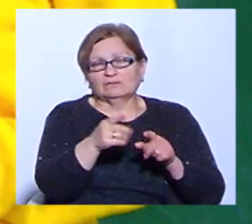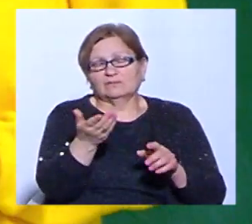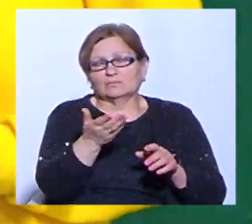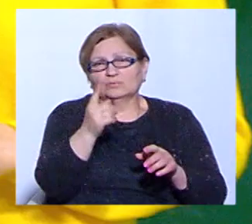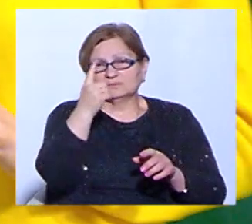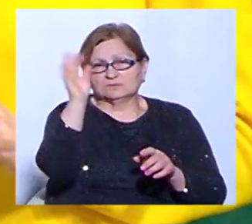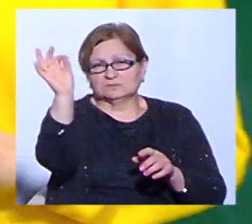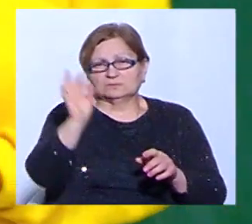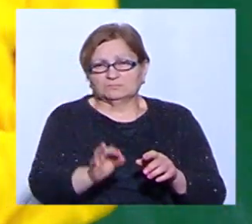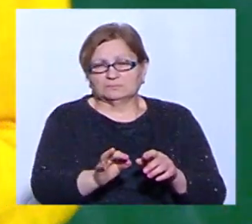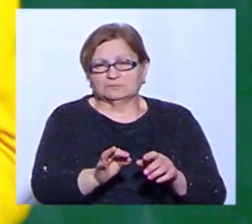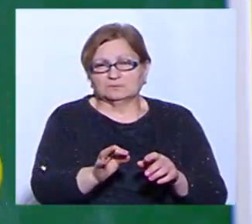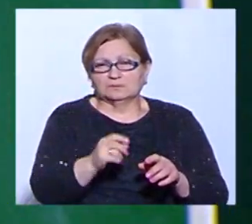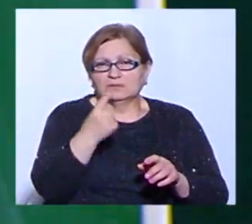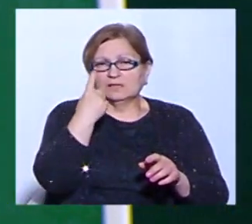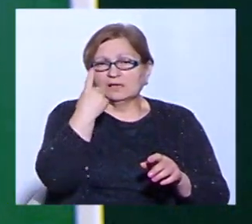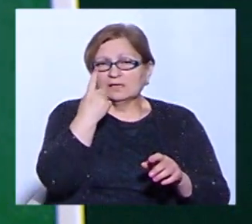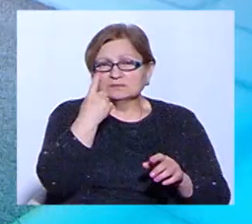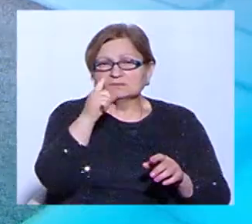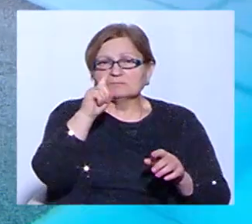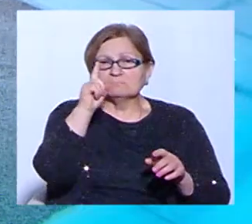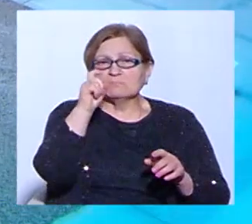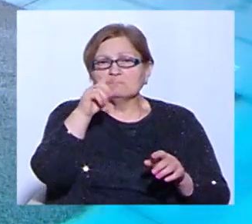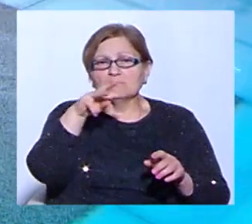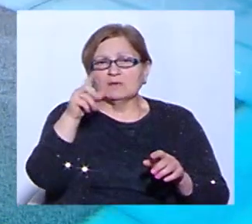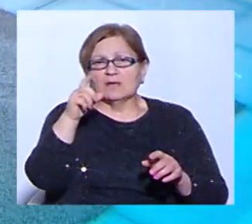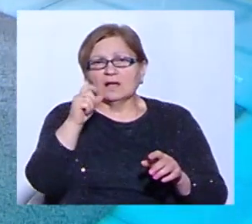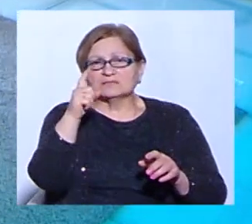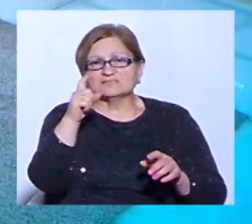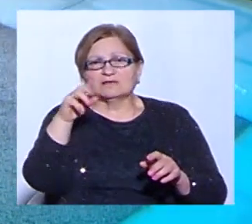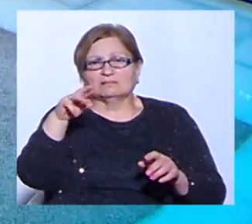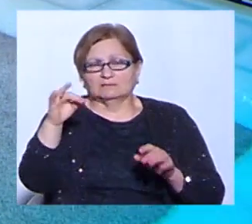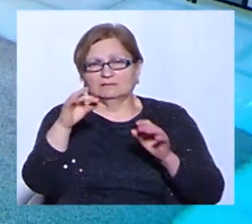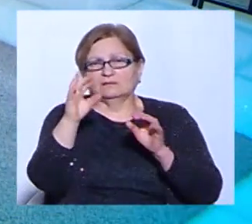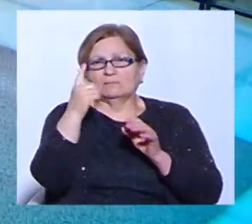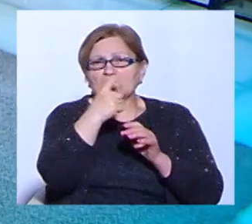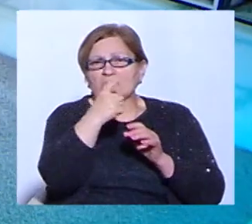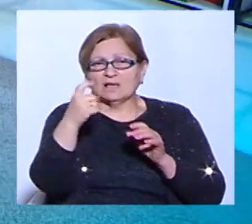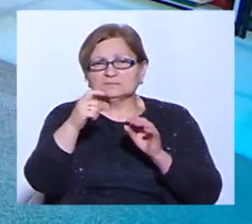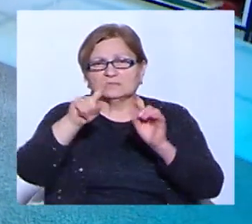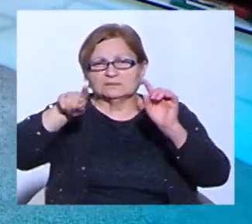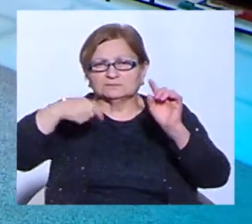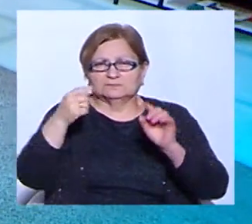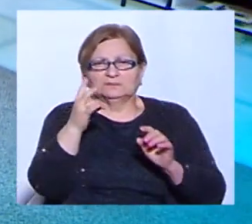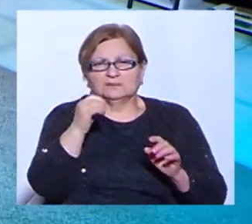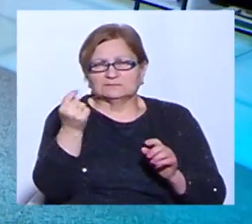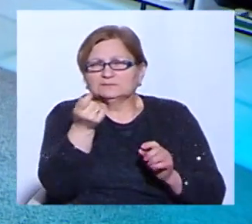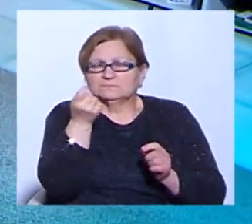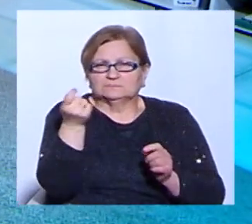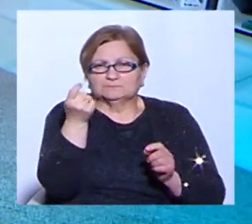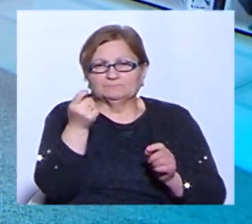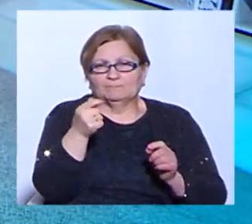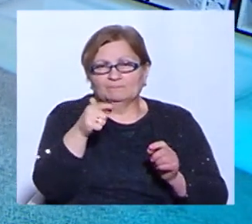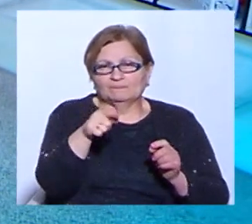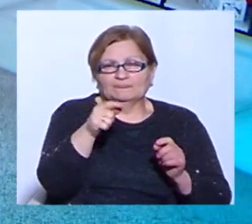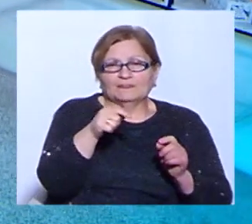1% ნიშნავს 1 მეასეთ ნაწილს. პროცენტი არის ესეთი პერცენტუმ, ესეთი სიტყვა, მიქრამდეც ყოველ მეასეთში